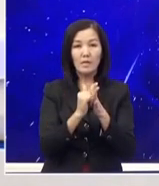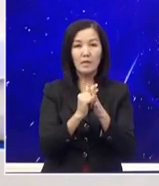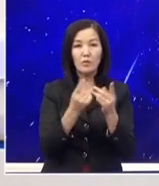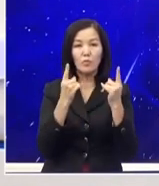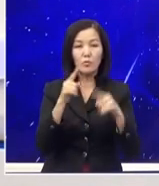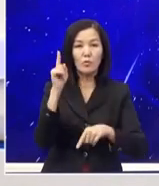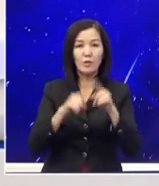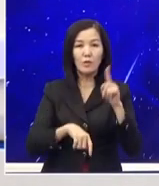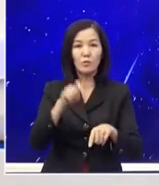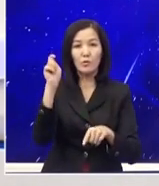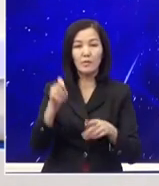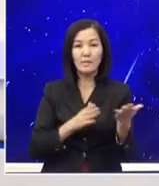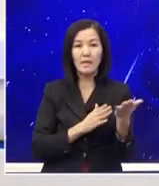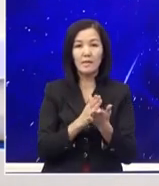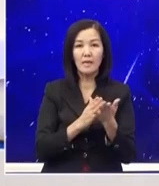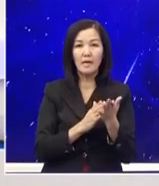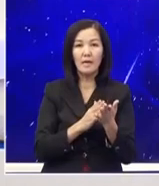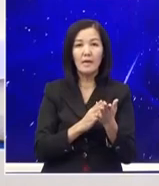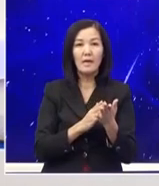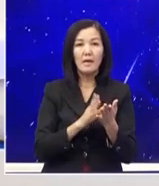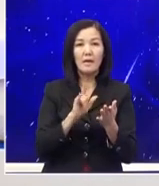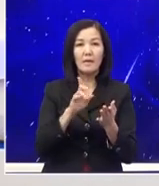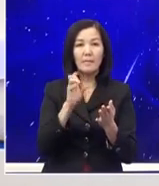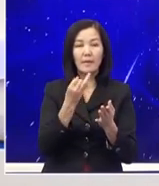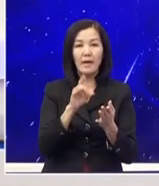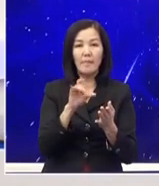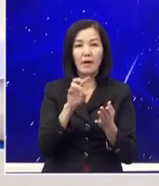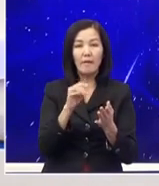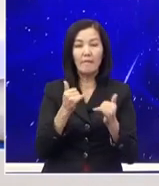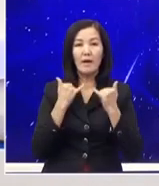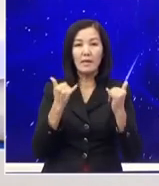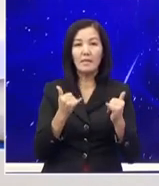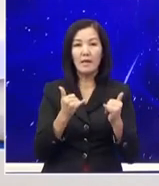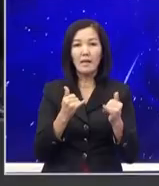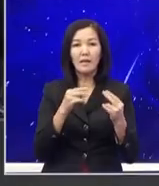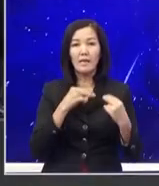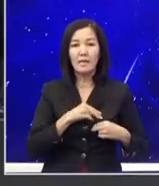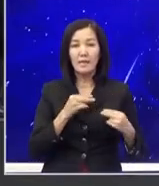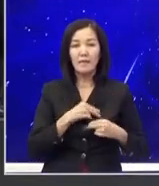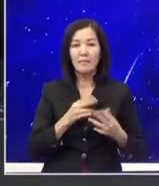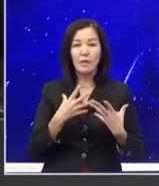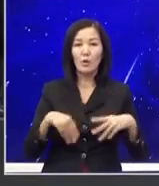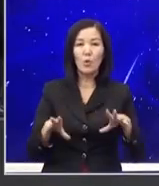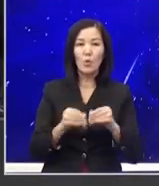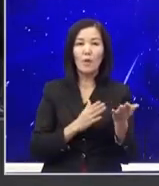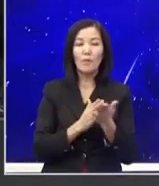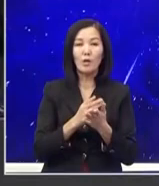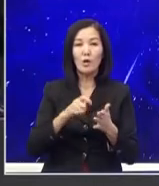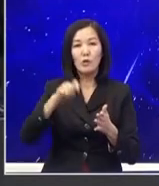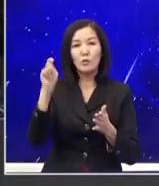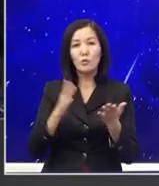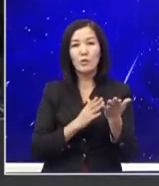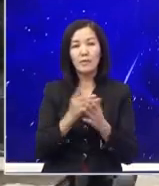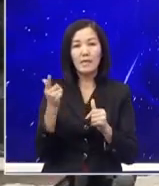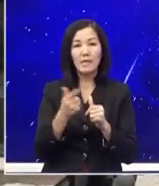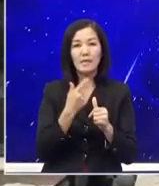Отан соғысының ардагері Әбдіхан Ибраимхановқа арналған. Ай соңына дейін өңірге еңбегі сіңген қоғам қайраткерлері мен соғыс ардагерлерінің